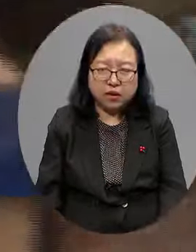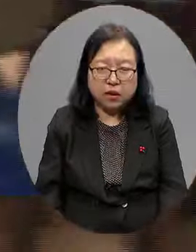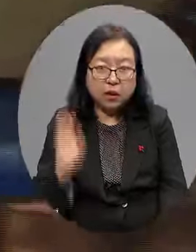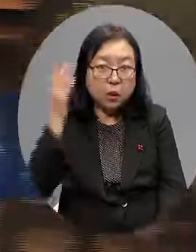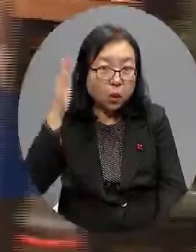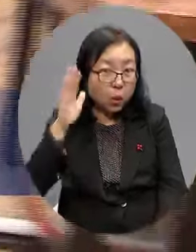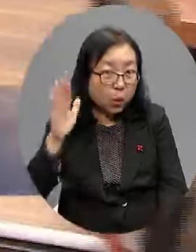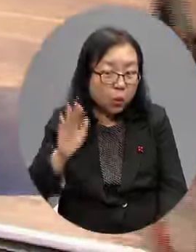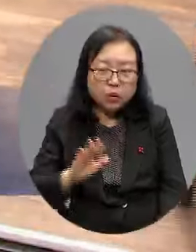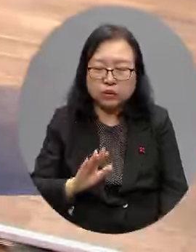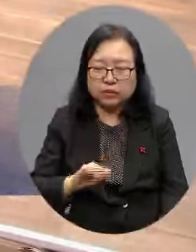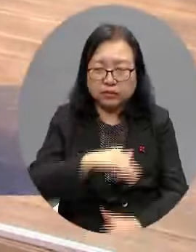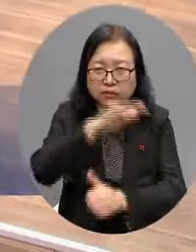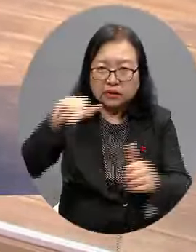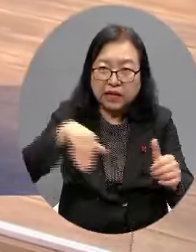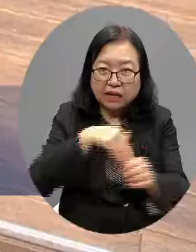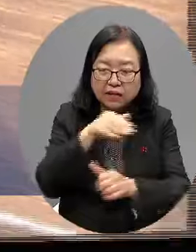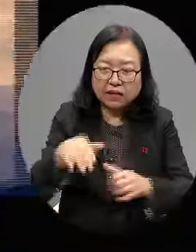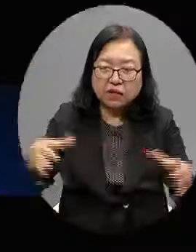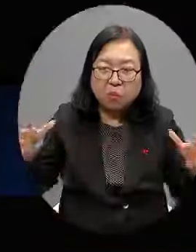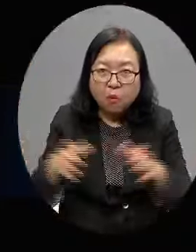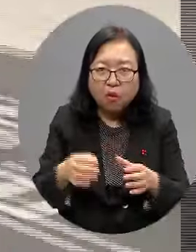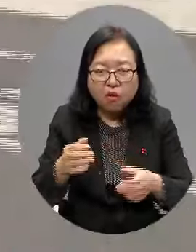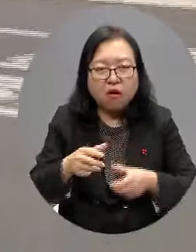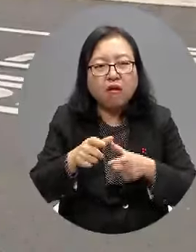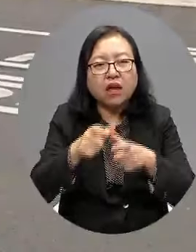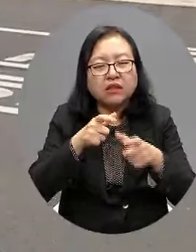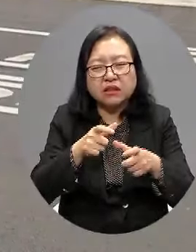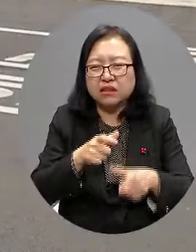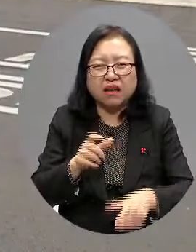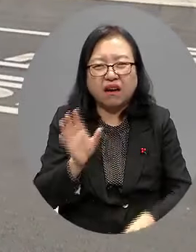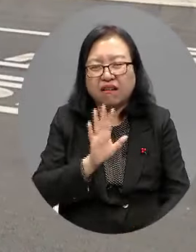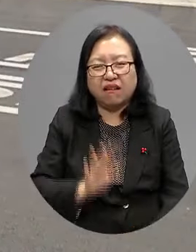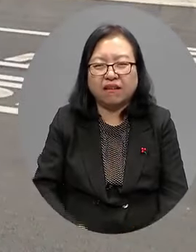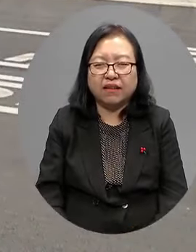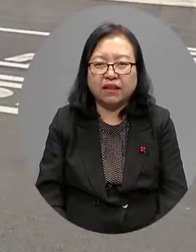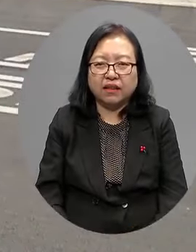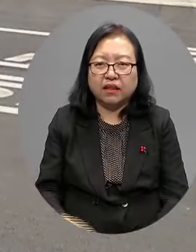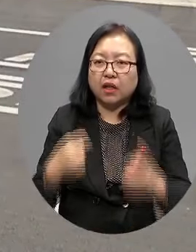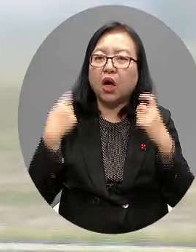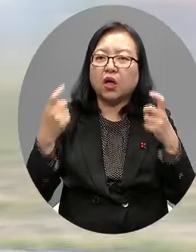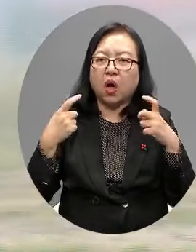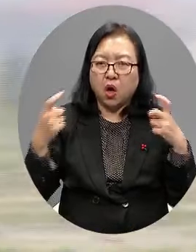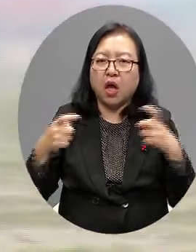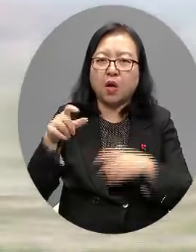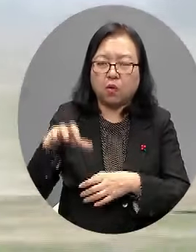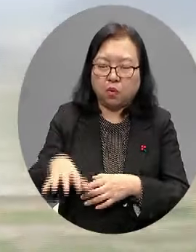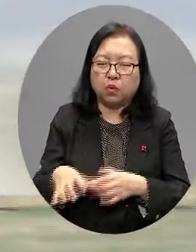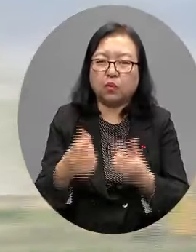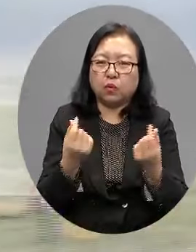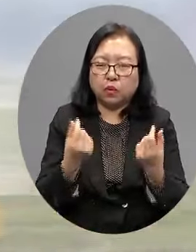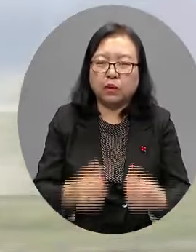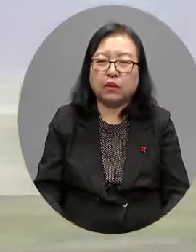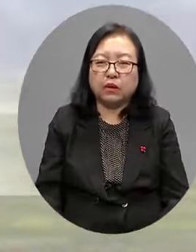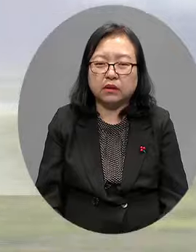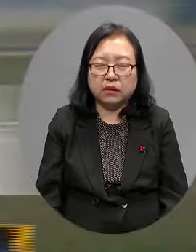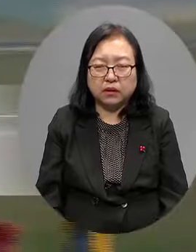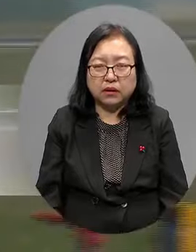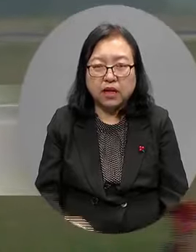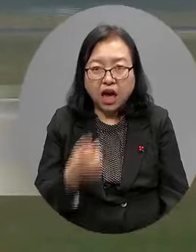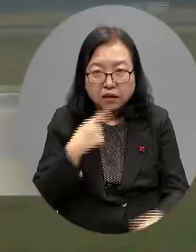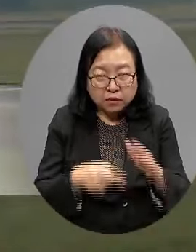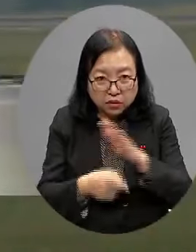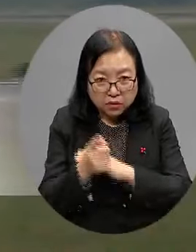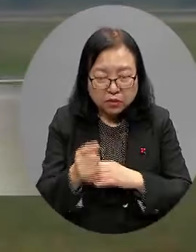먹으면 욕 먹지 않을까요? 저 같아도 그럴 것 같은데. 여행업계도 울상입니다. 계엄 당시 일시적인 예약 취소로 그칠